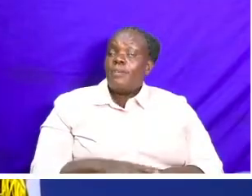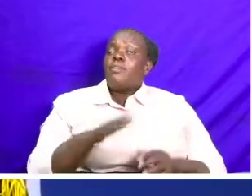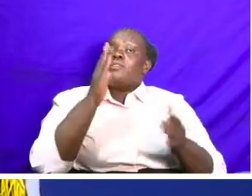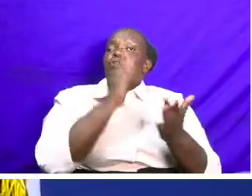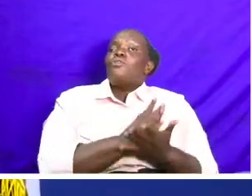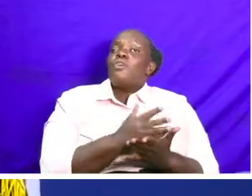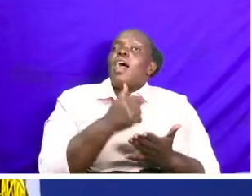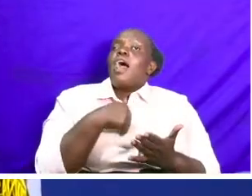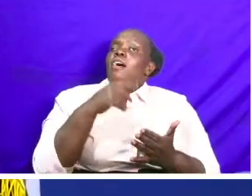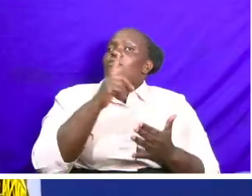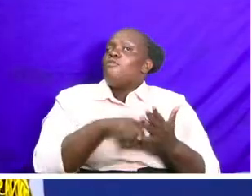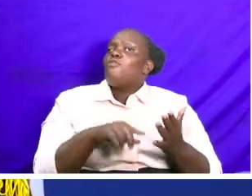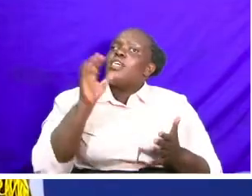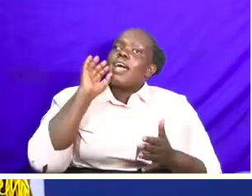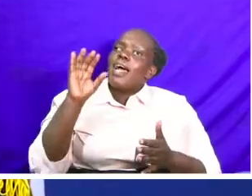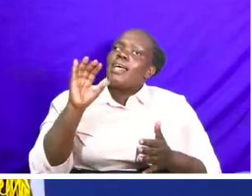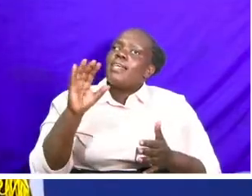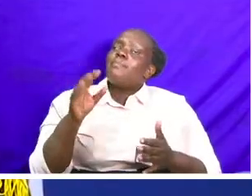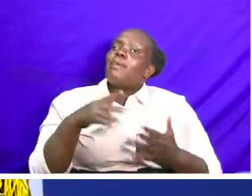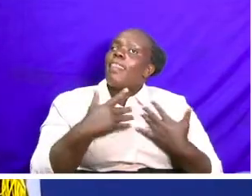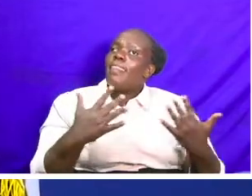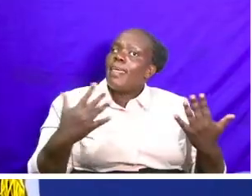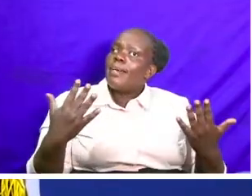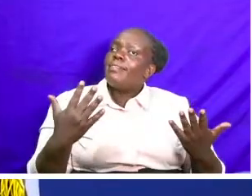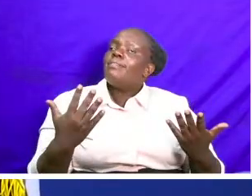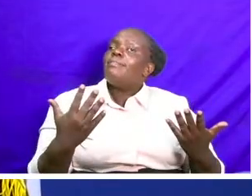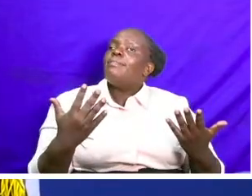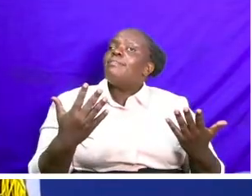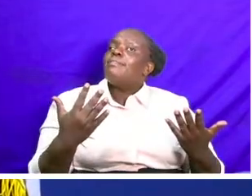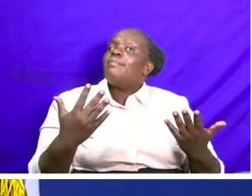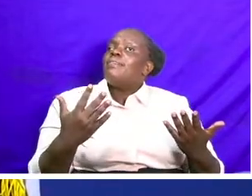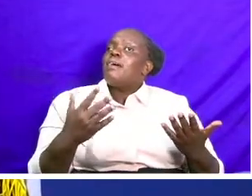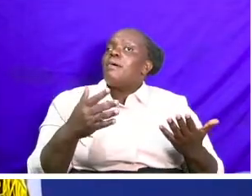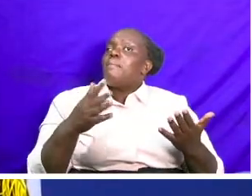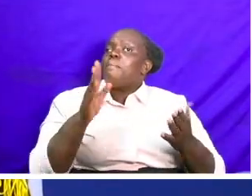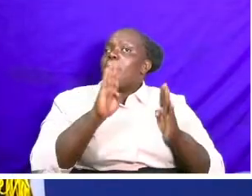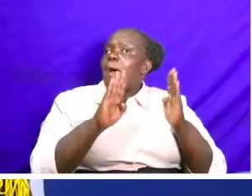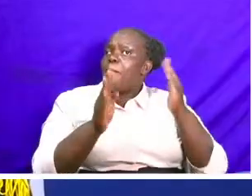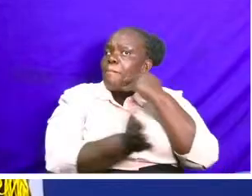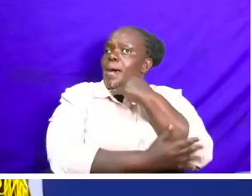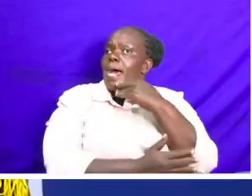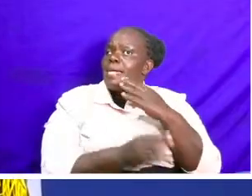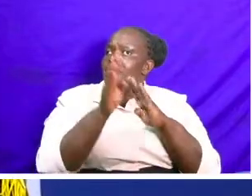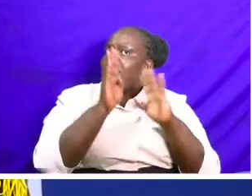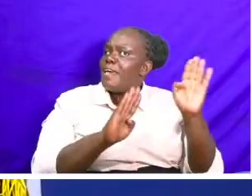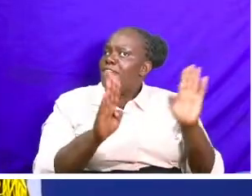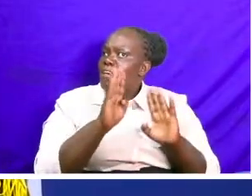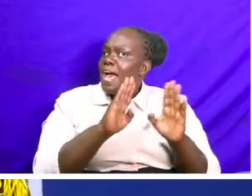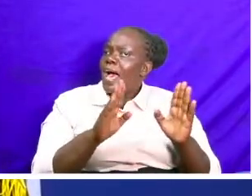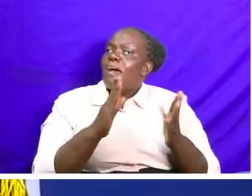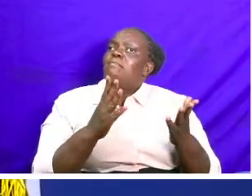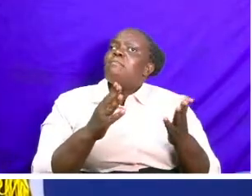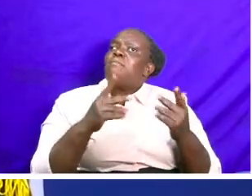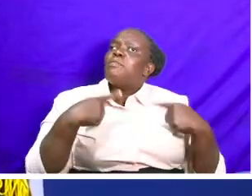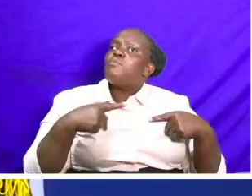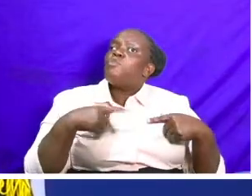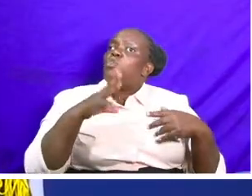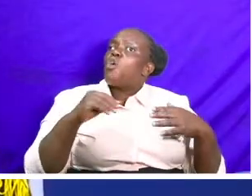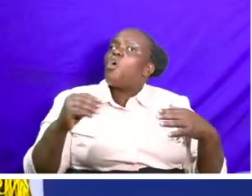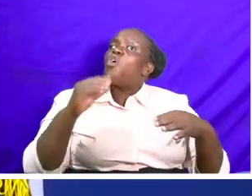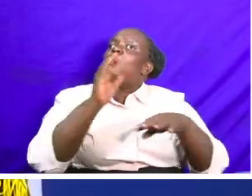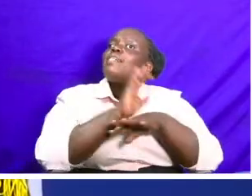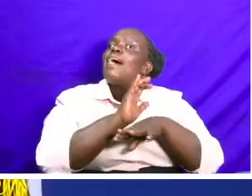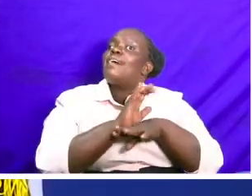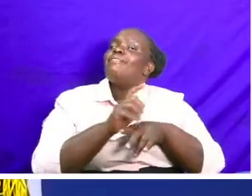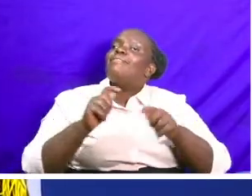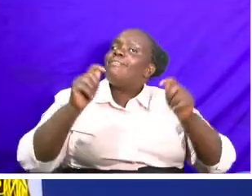kwamba tuna kashifu na tunalaani vitendo vya uhuni, vitendo vya vurumai na watu kwenda makanisani na kwingineko kuleta